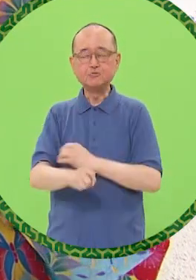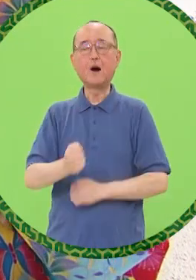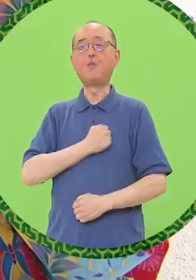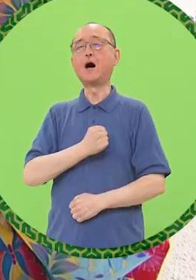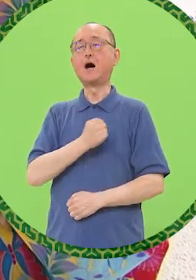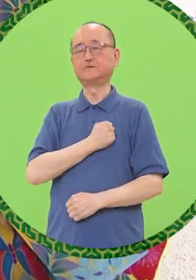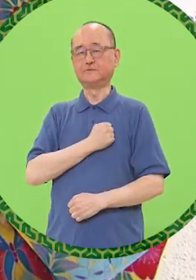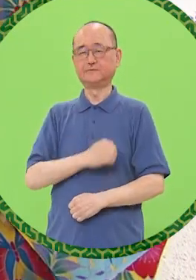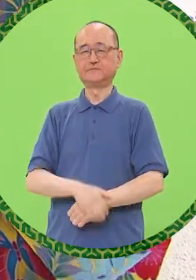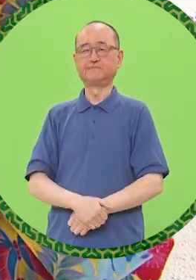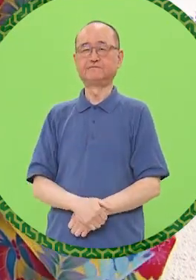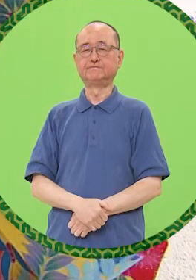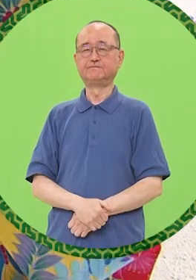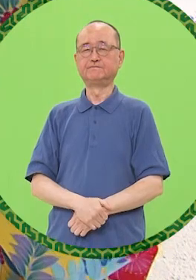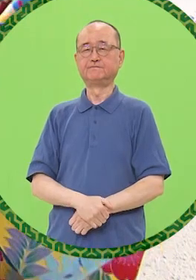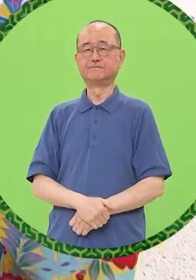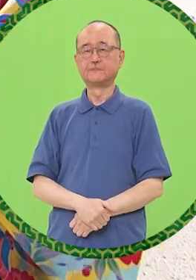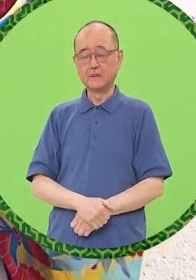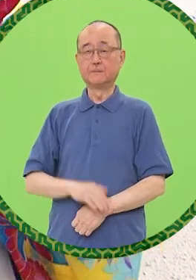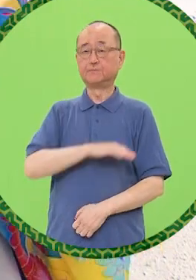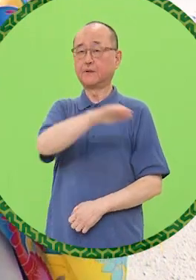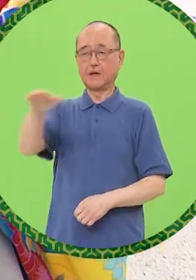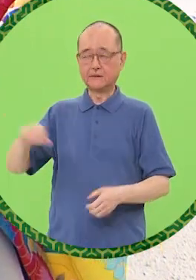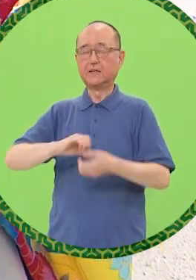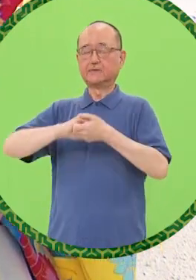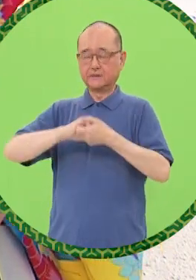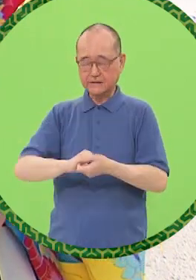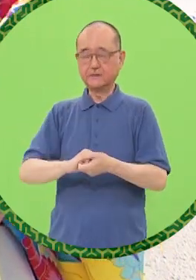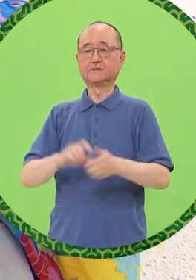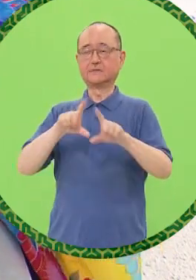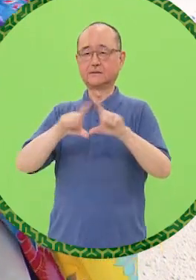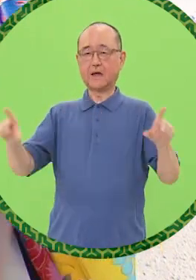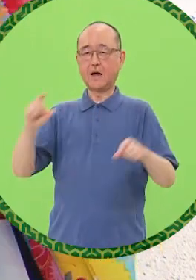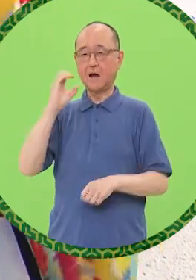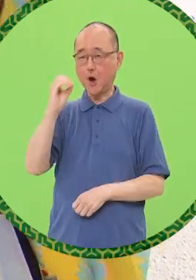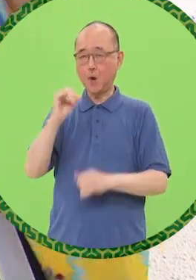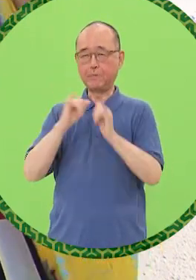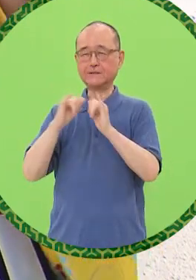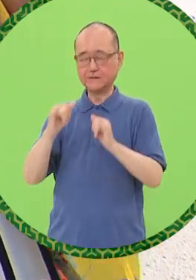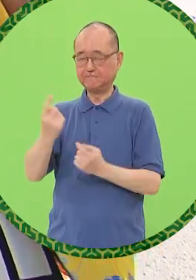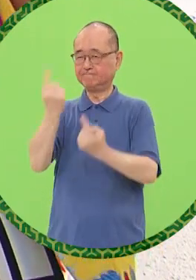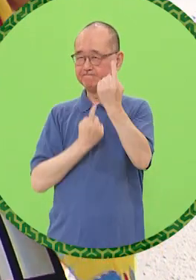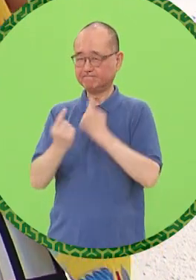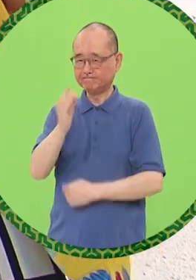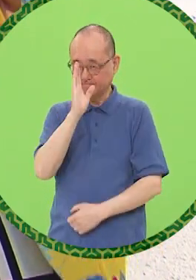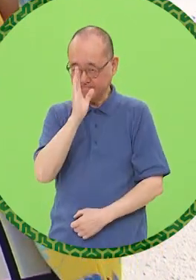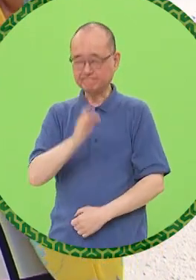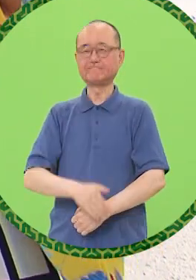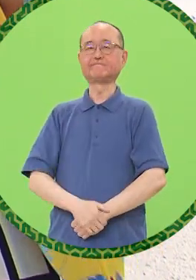かるよの。 はい、皆さんもぜひ平尾町にいらしてください。